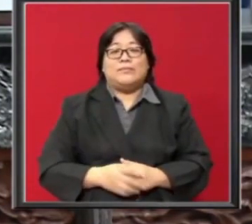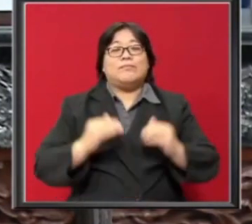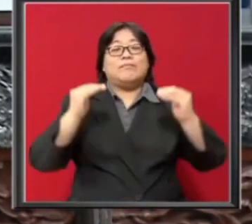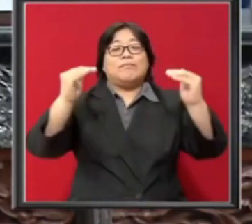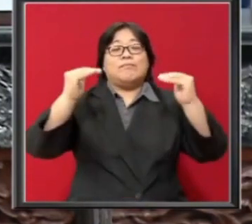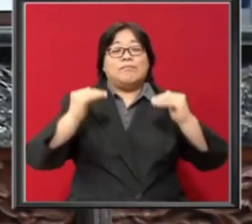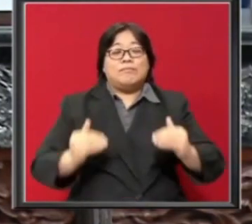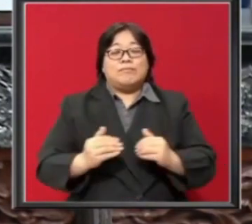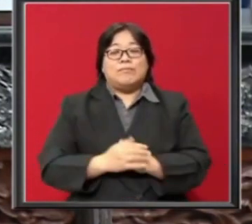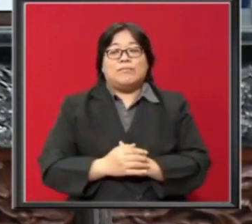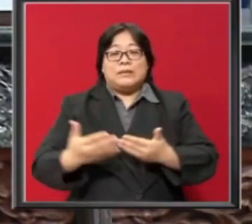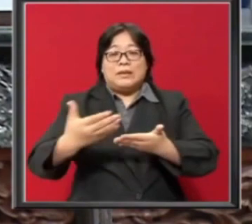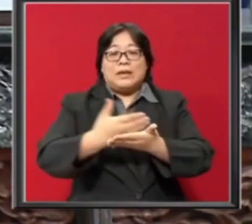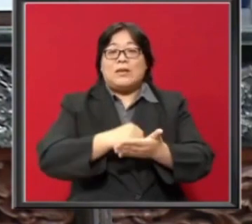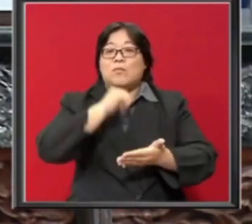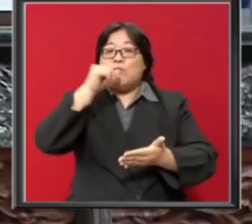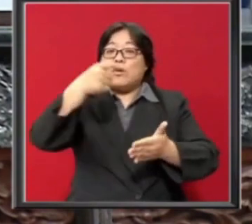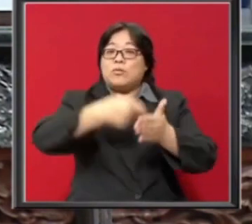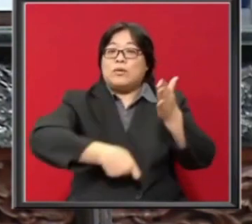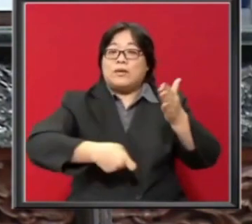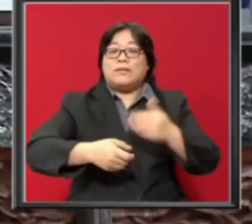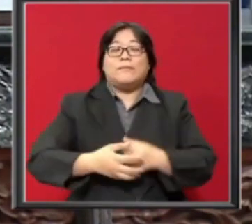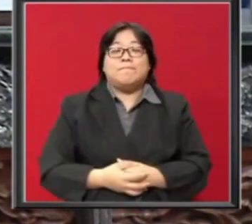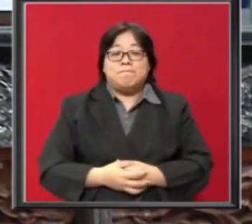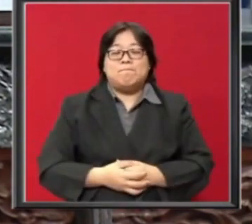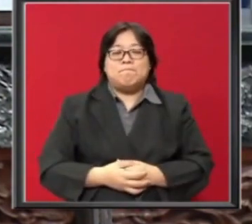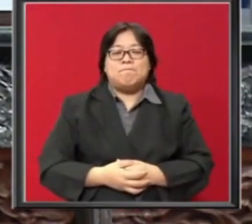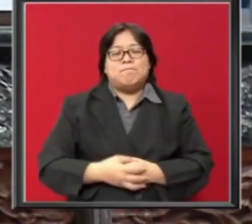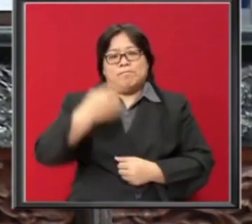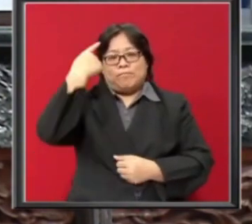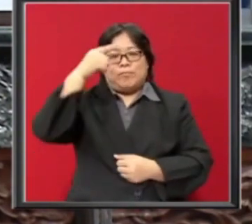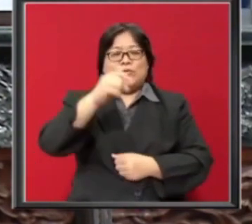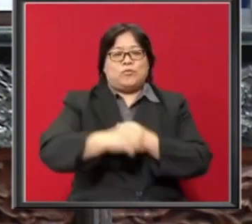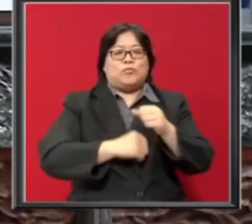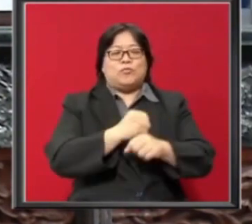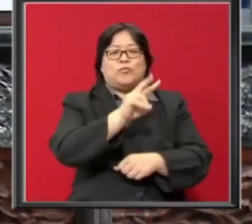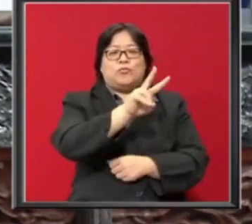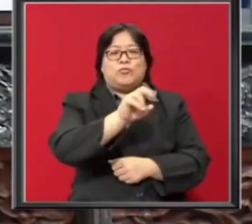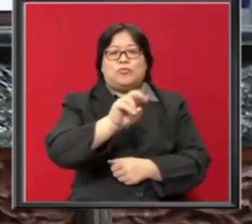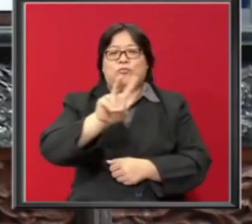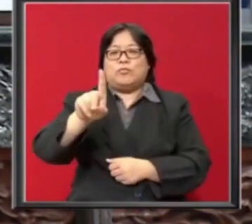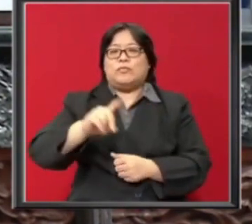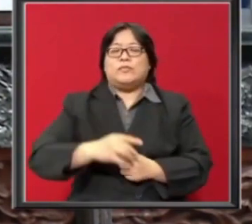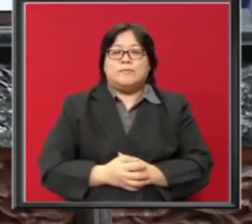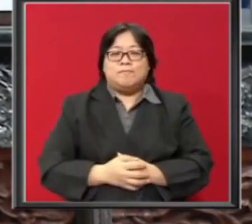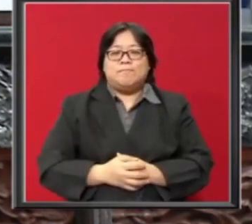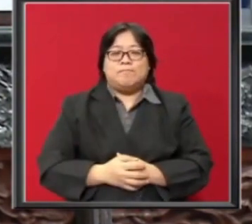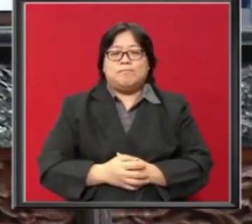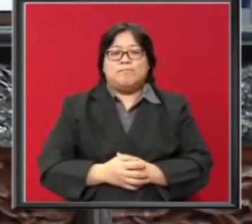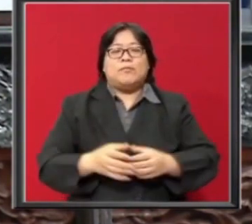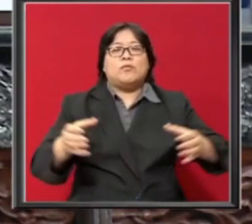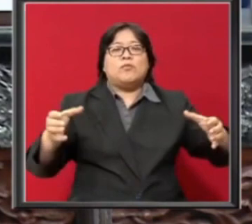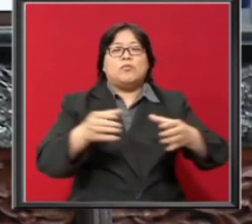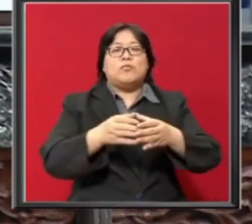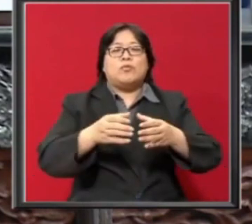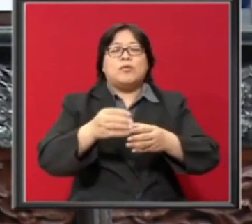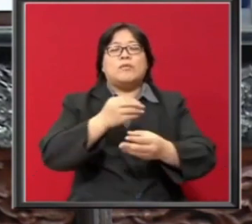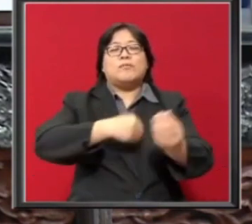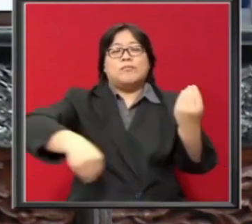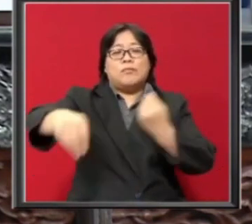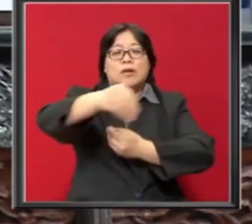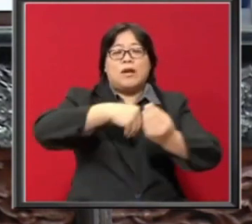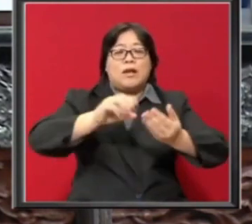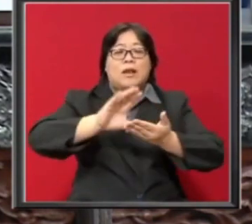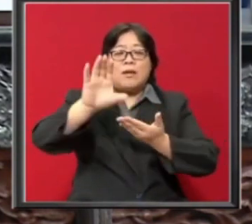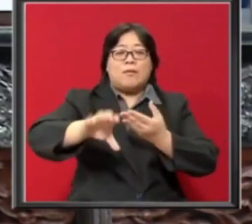Hai berikutnya hasil bukan cukai Hai untuk 2012 satu ketegori dari pulang enam